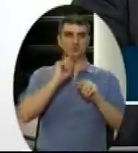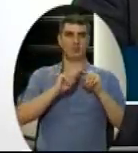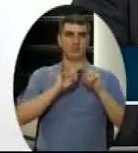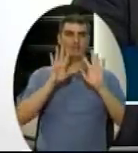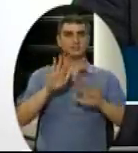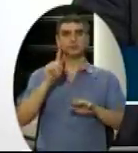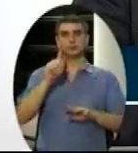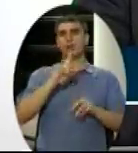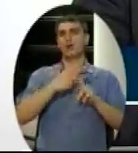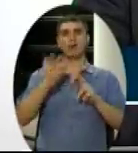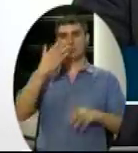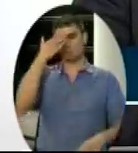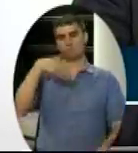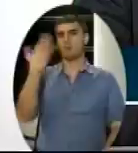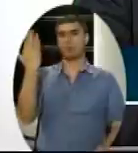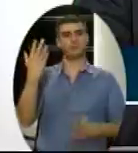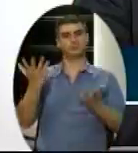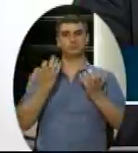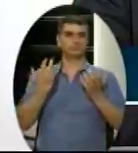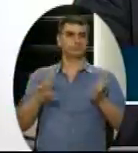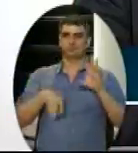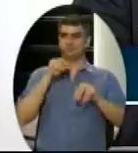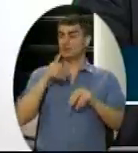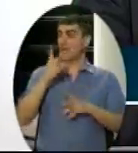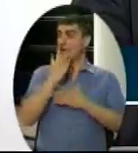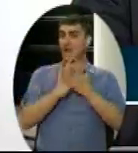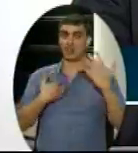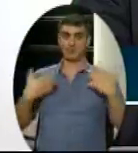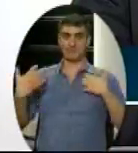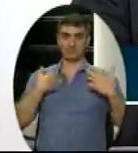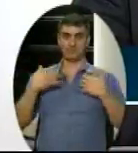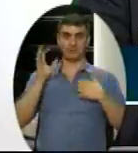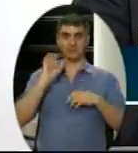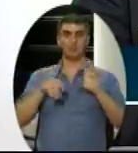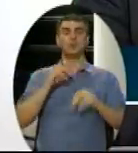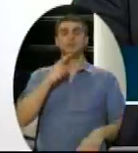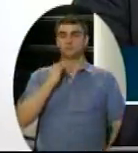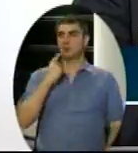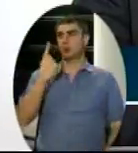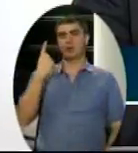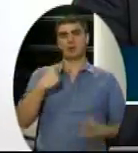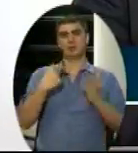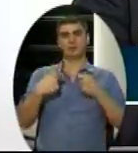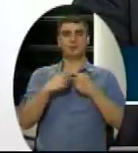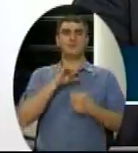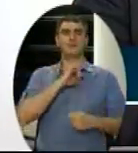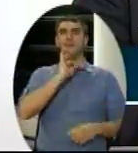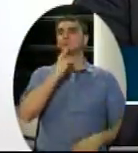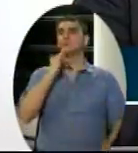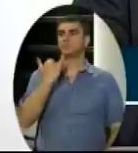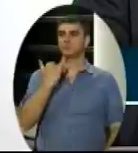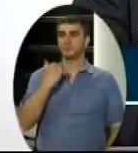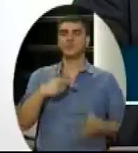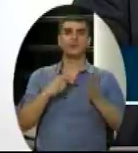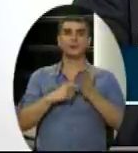הן פופוליזם ותו לא, ופופוליזם... חלק מההצגה של כל אחד מהצדדים לפי האינטרסים שלו. כן, פופוליזם לשמו, כי